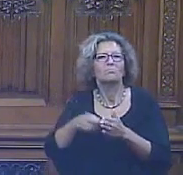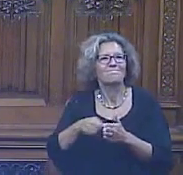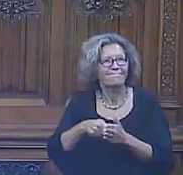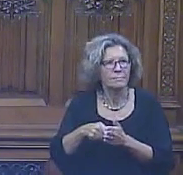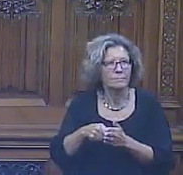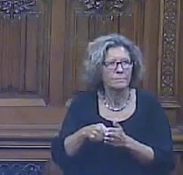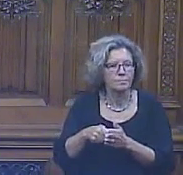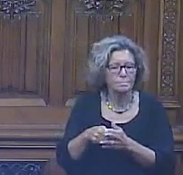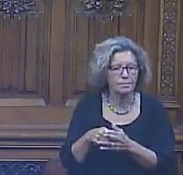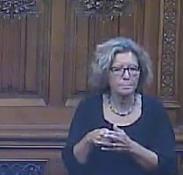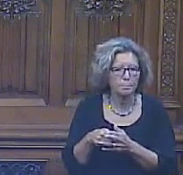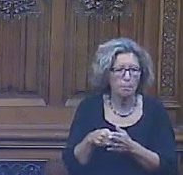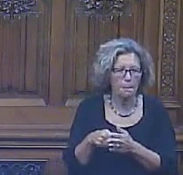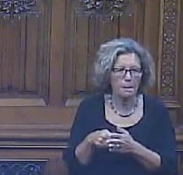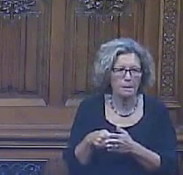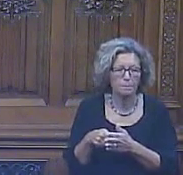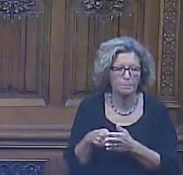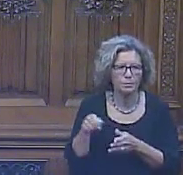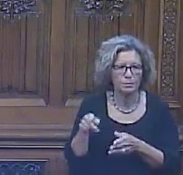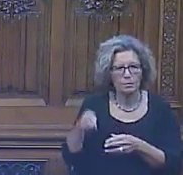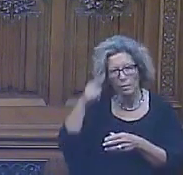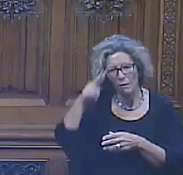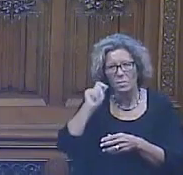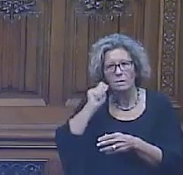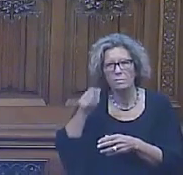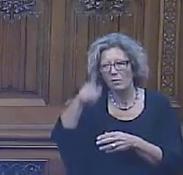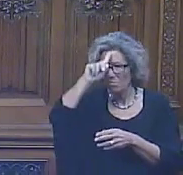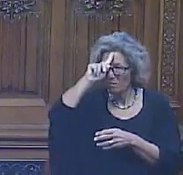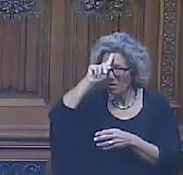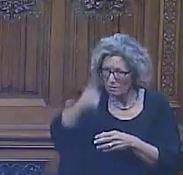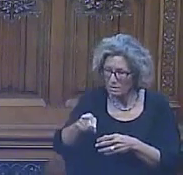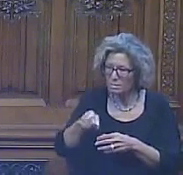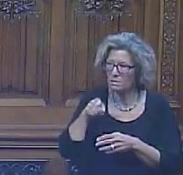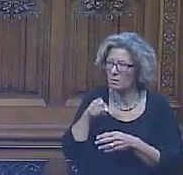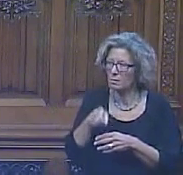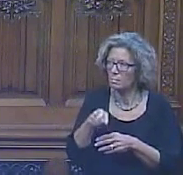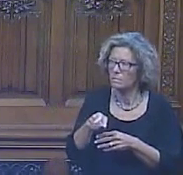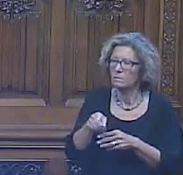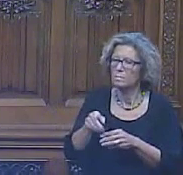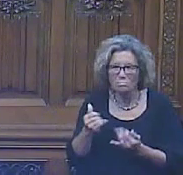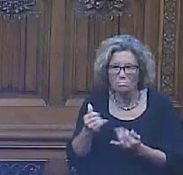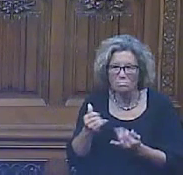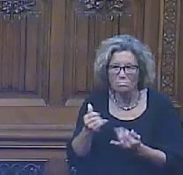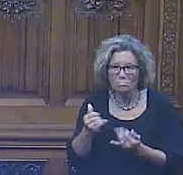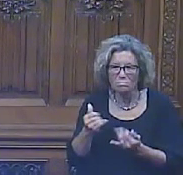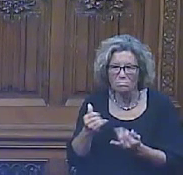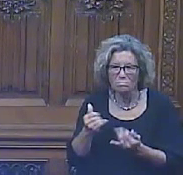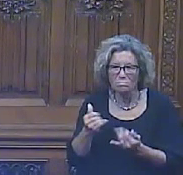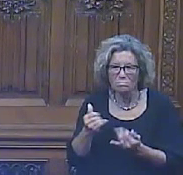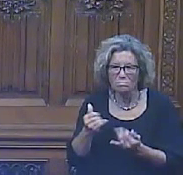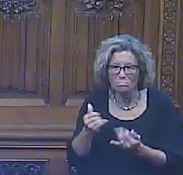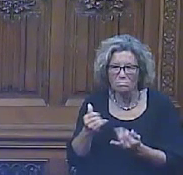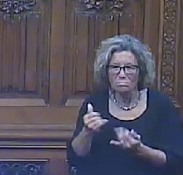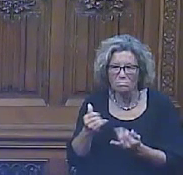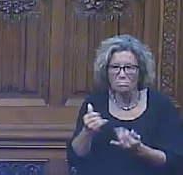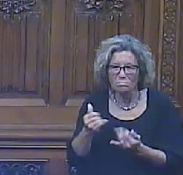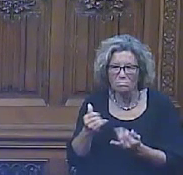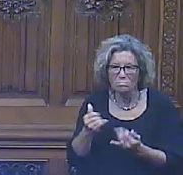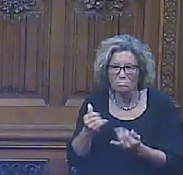generalsaniert. Und die Wienerinnen und Wiener wissen, dass sie sich auf diese Stadt verlassen können.